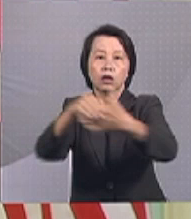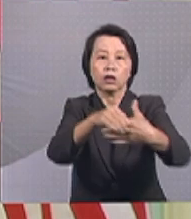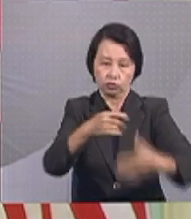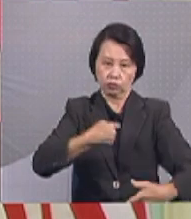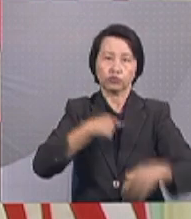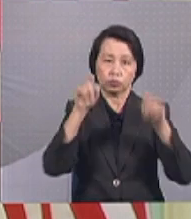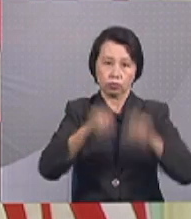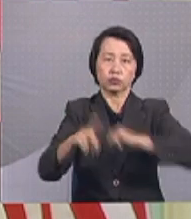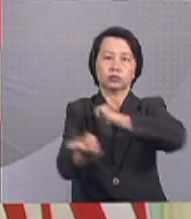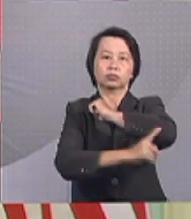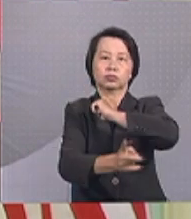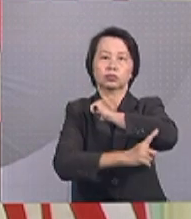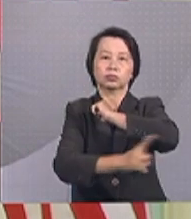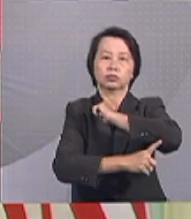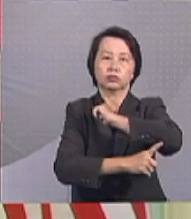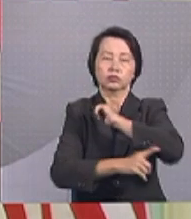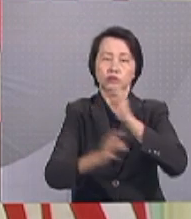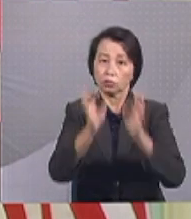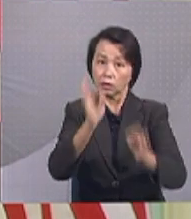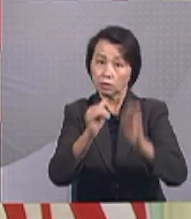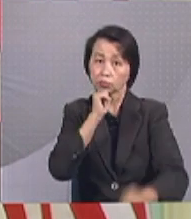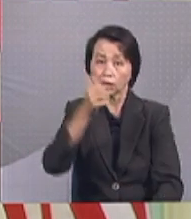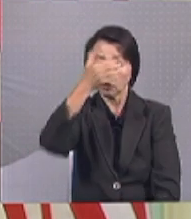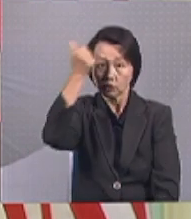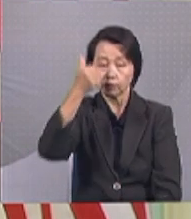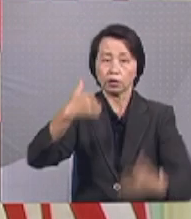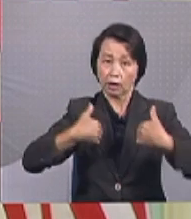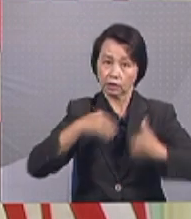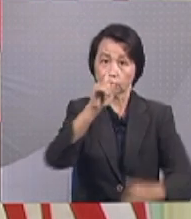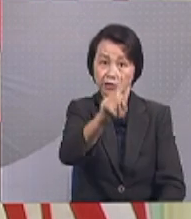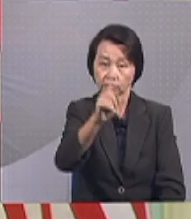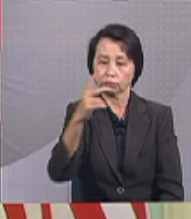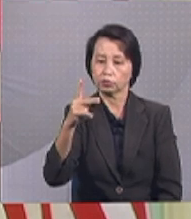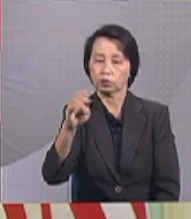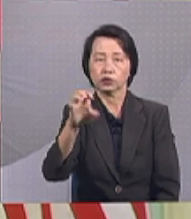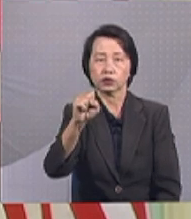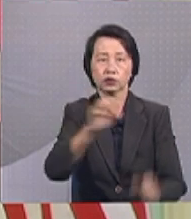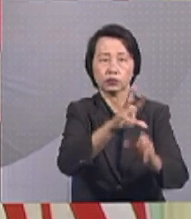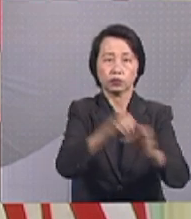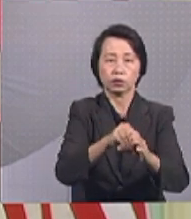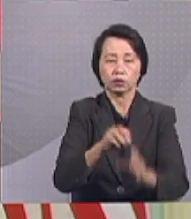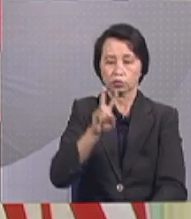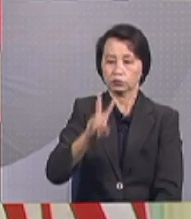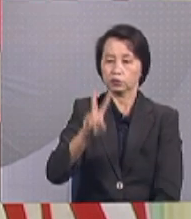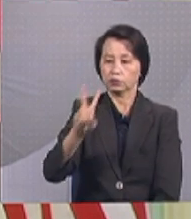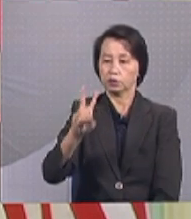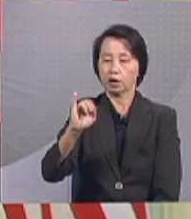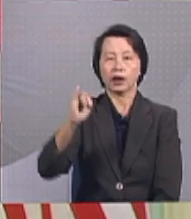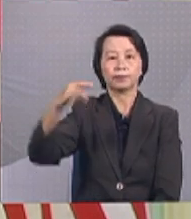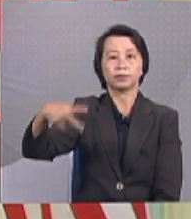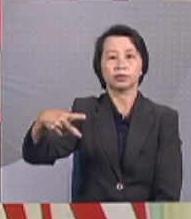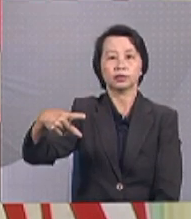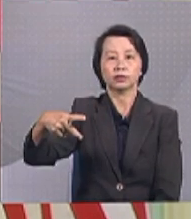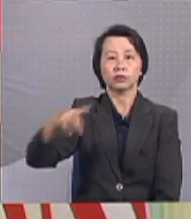tindakan. Kalau kita tak lupa, ada satu kes yang melibatkan VVIP